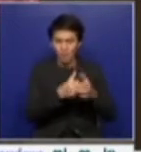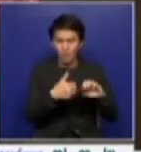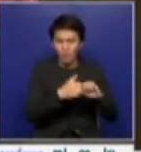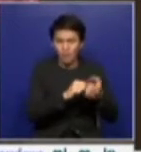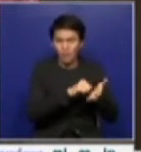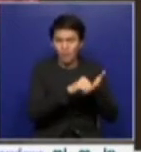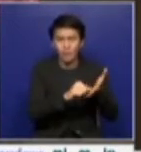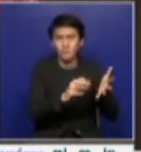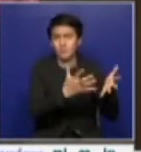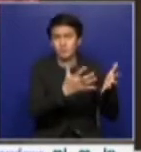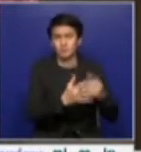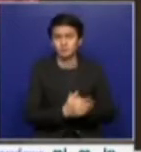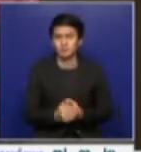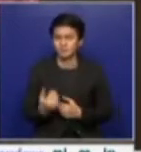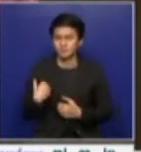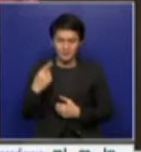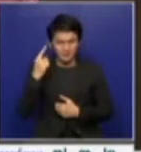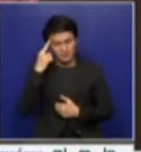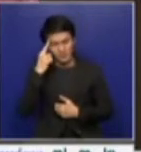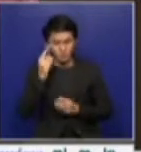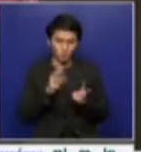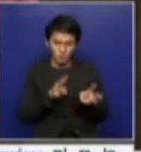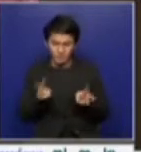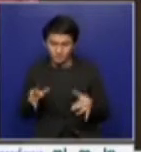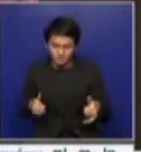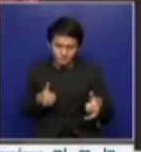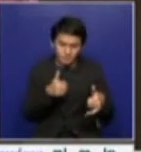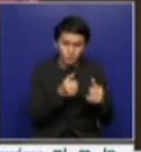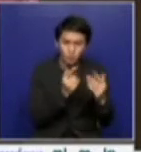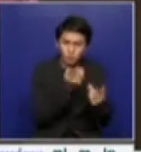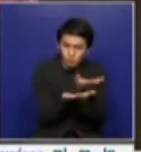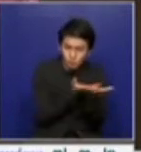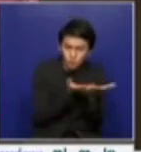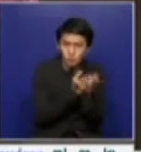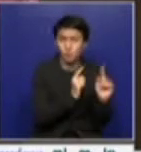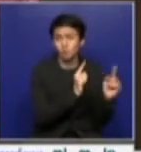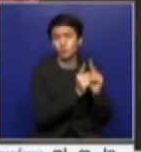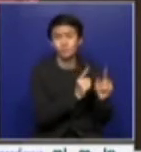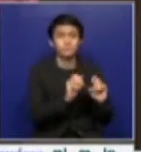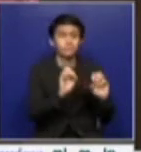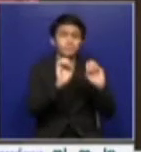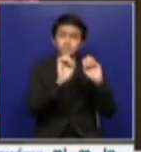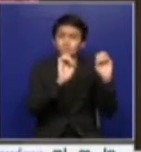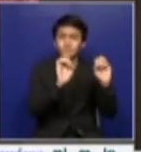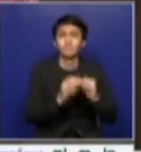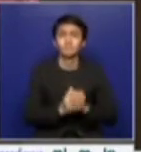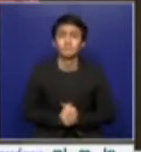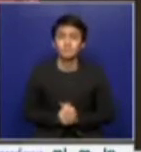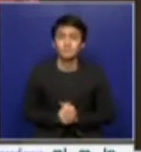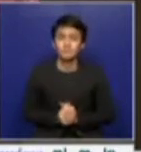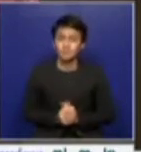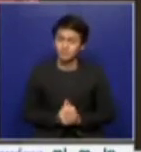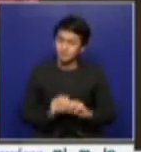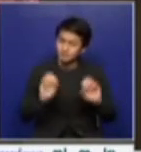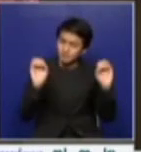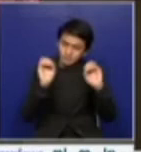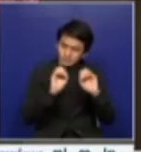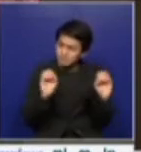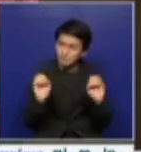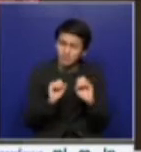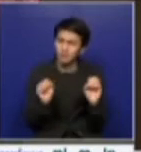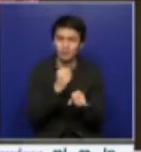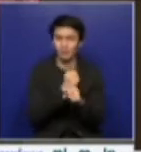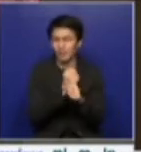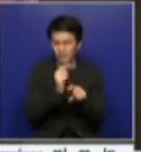ไม่เคยมีแนวคิดที่จะเจรจากับนักศึกษาและกลุ่มผู้ชุมนุมแต่ไม่เคยทำอะไรที่